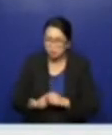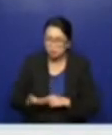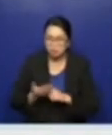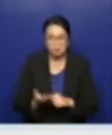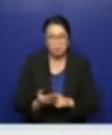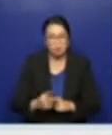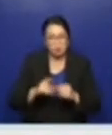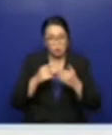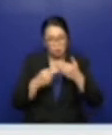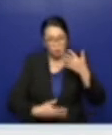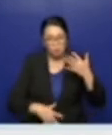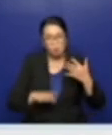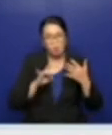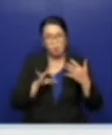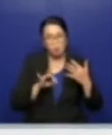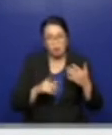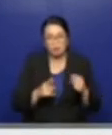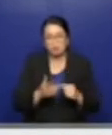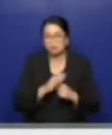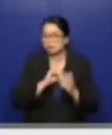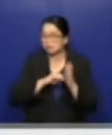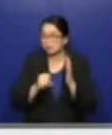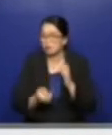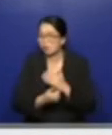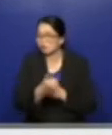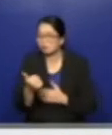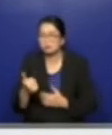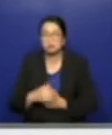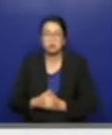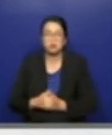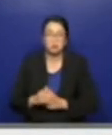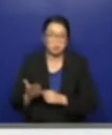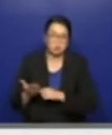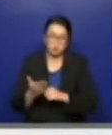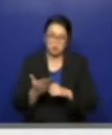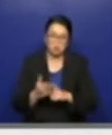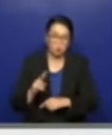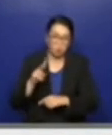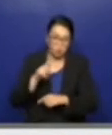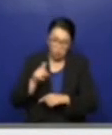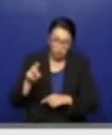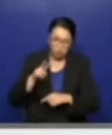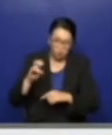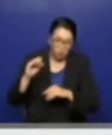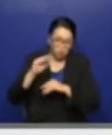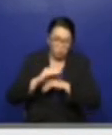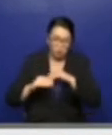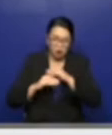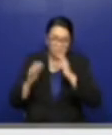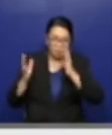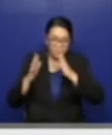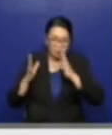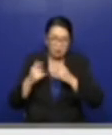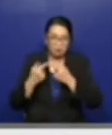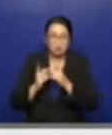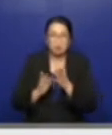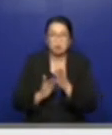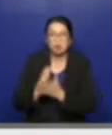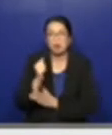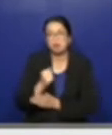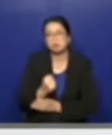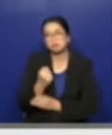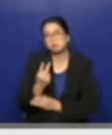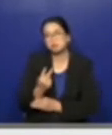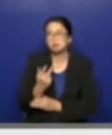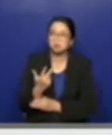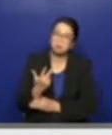บางจังหวัดเสนอหลายร้อยโครงการผ่านไม่ถึง10โครงการแสดงว่ายุทธศาสตร์จังหวัดกับยุทธศาสตร์ชาติที่หน่